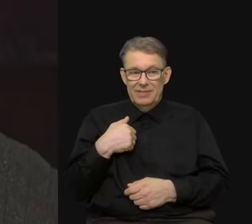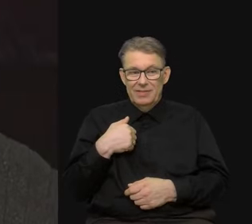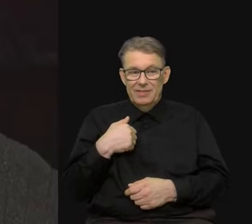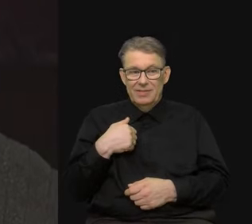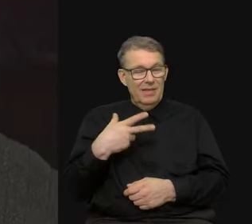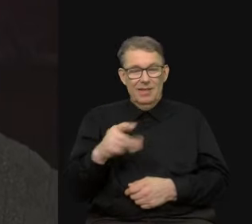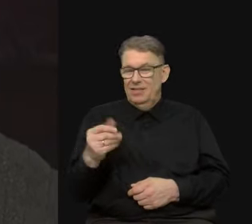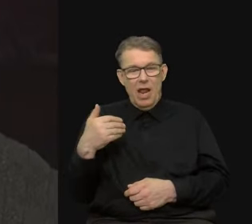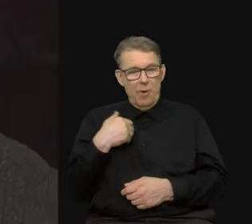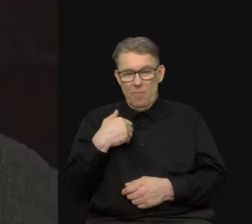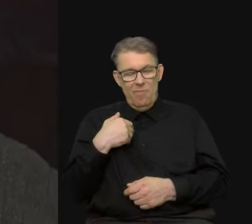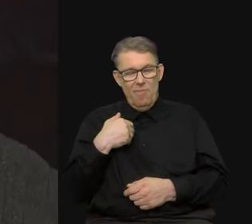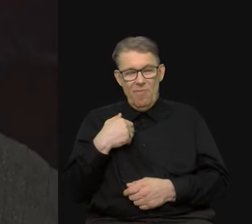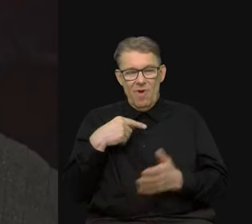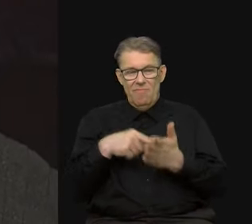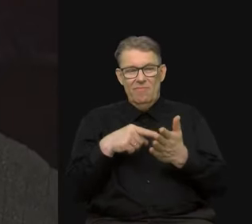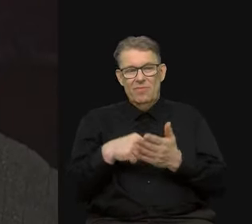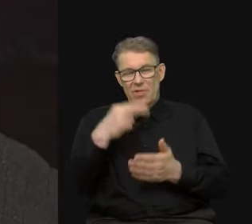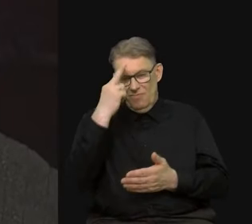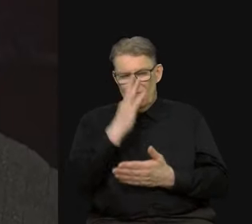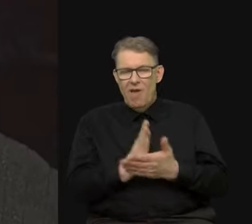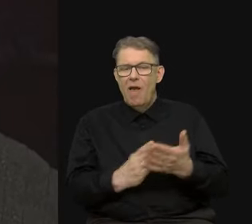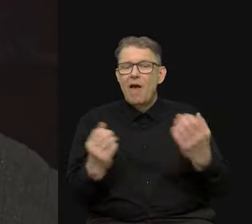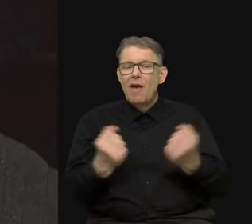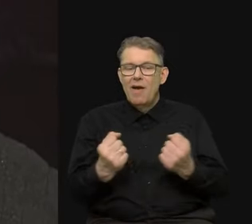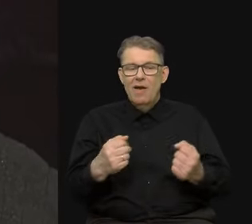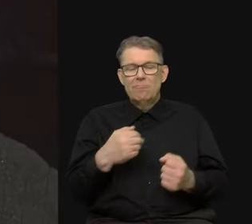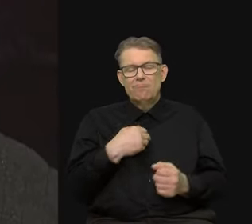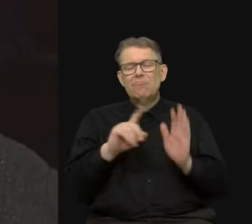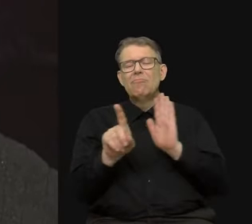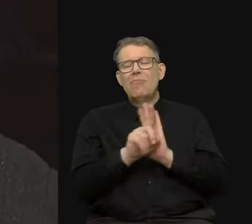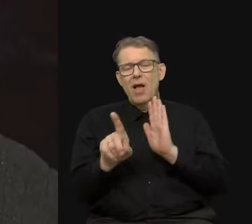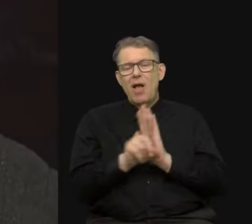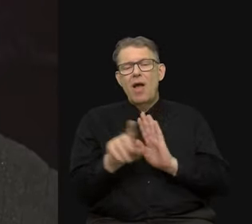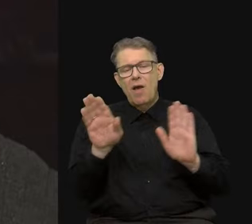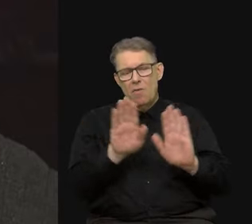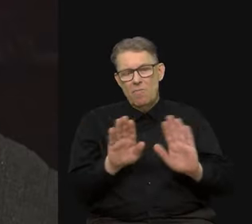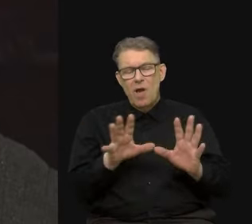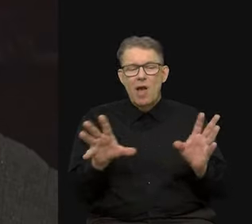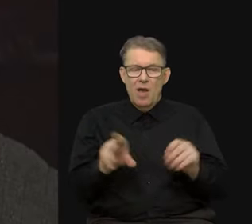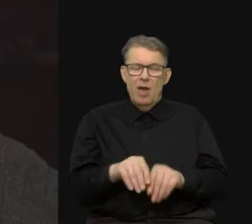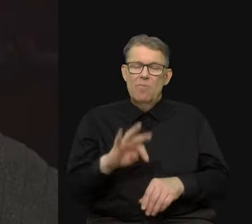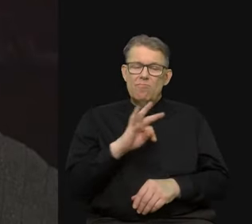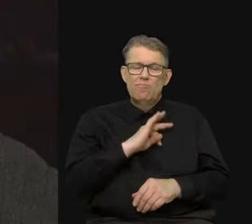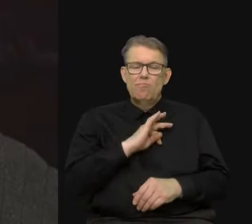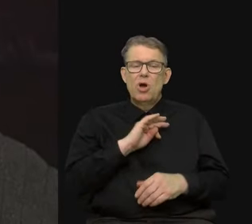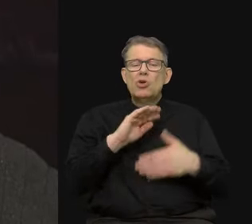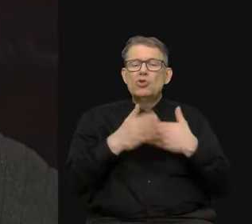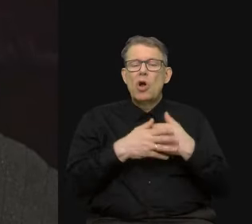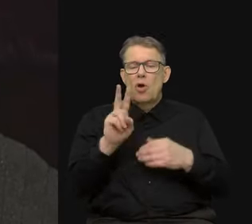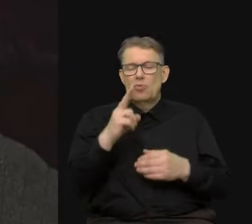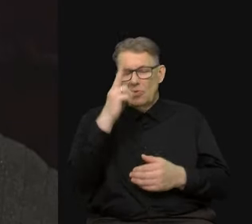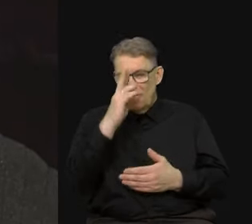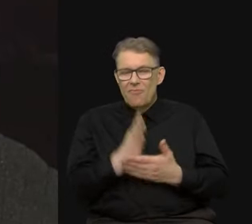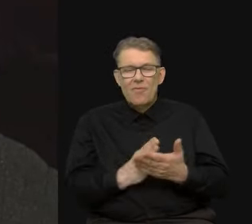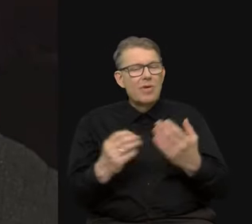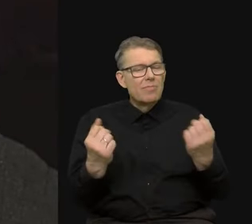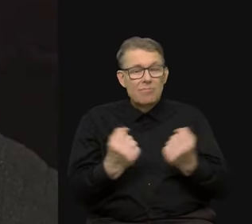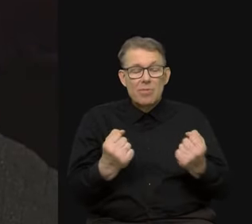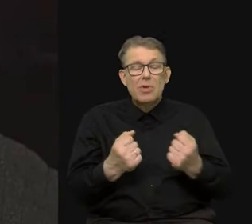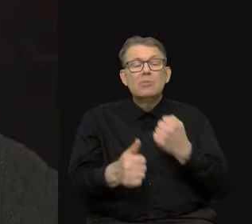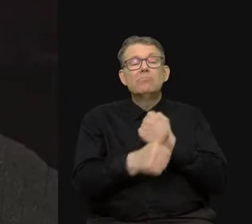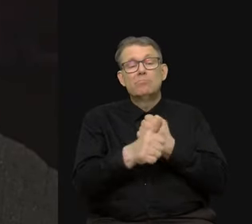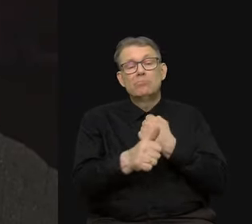Nie byłem wtedy zbyt wierzący. Chodziłem na msze z moją głęboko wierzącą żoną i rodziną, bo tak robili